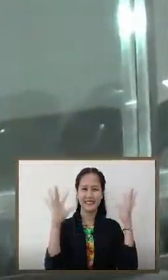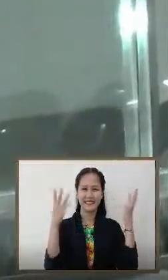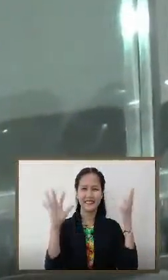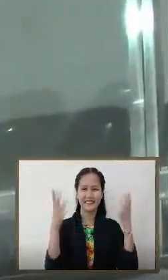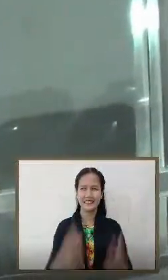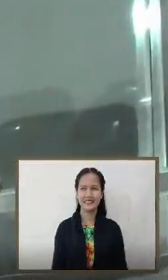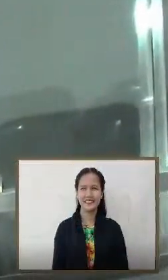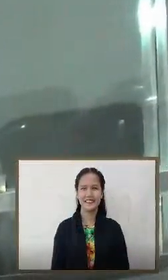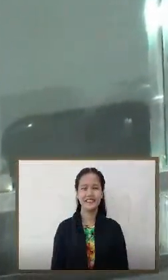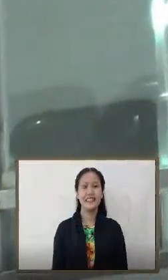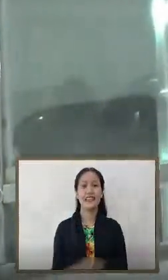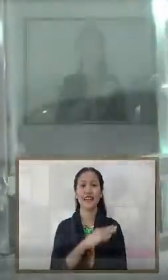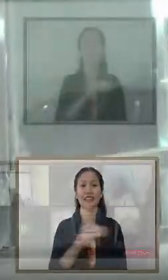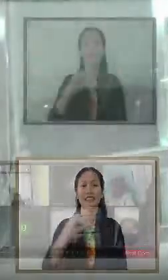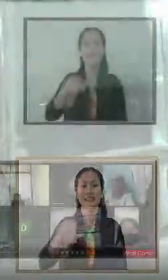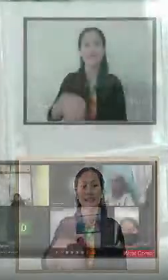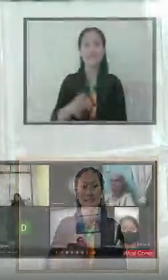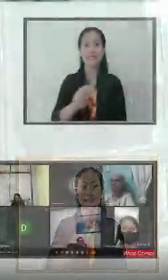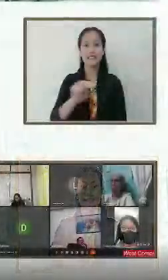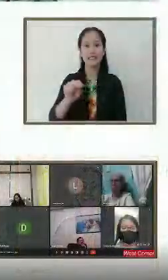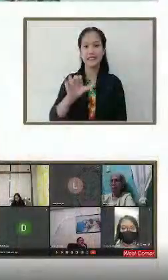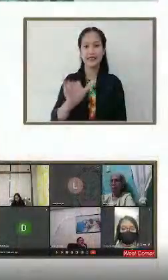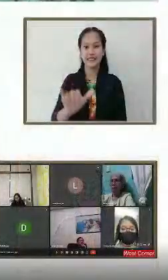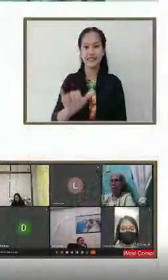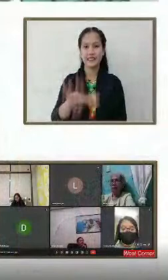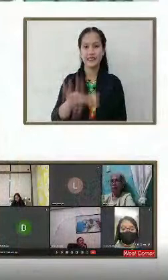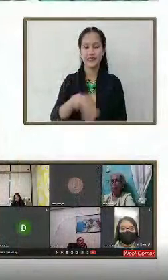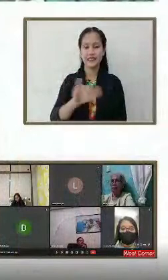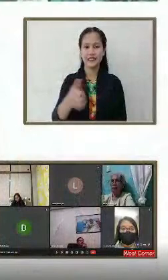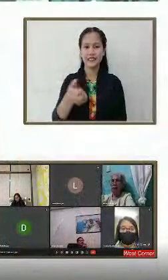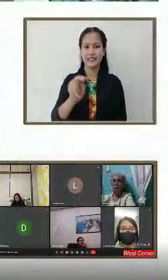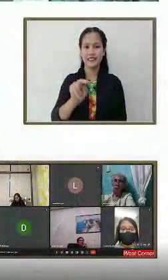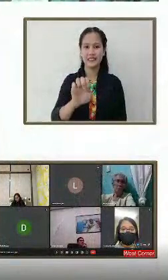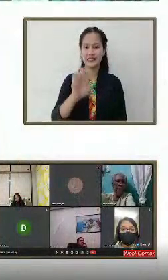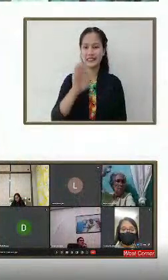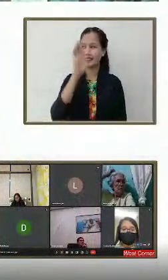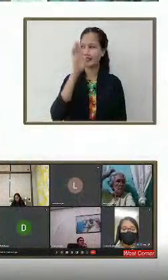si Jenny Jane Sen. Yun, yun din. Yun, yun.